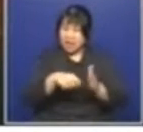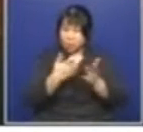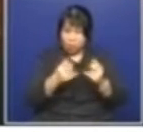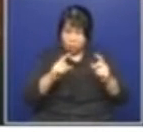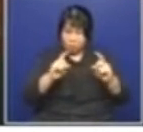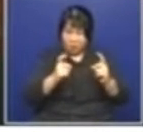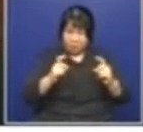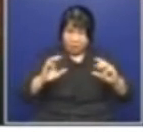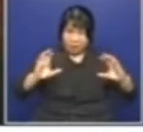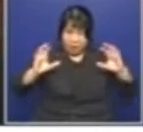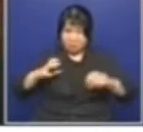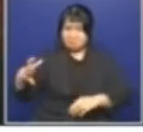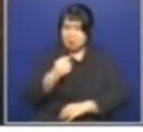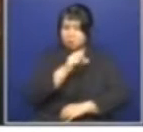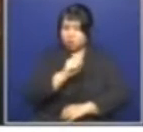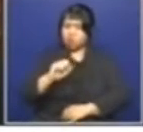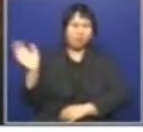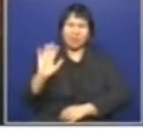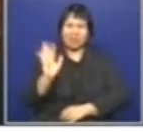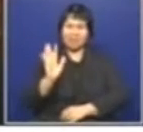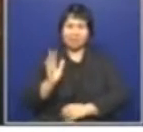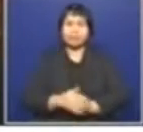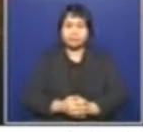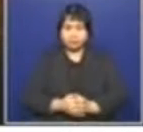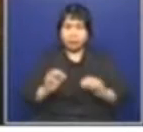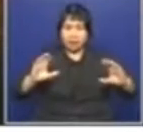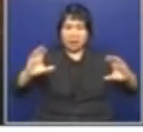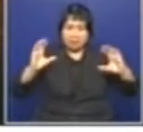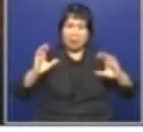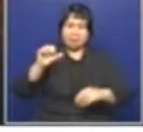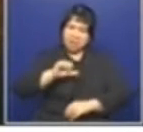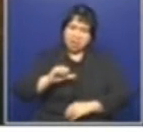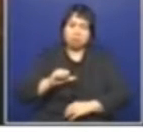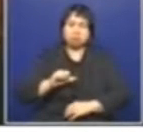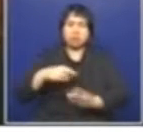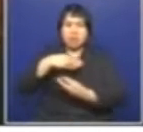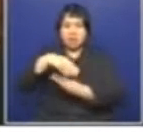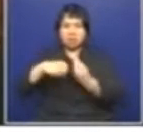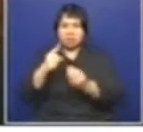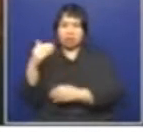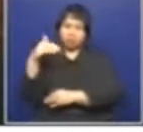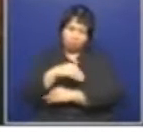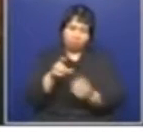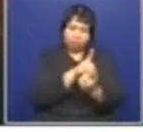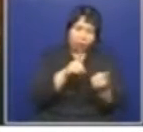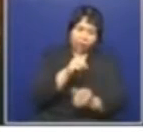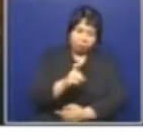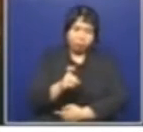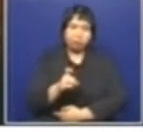ามาเหมาสภานะพอรัฐบาลแย่ปั๊บเศรษฐกิจทรุดสังคมเสื่อม